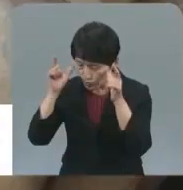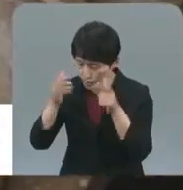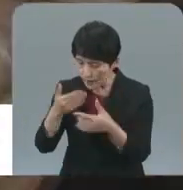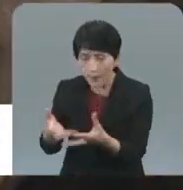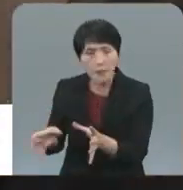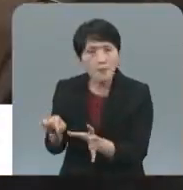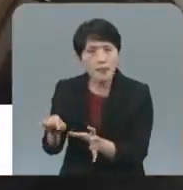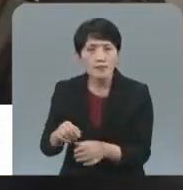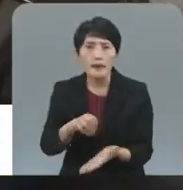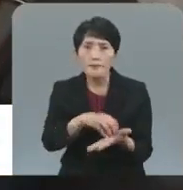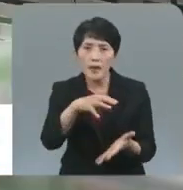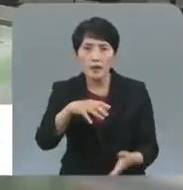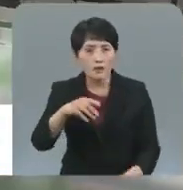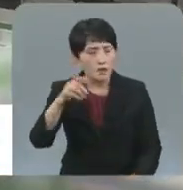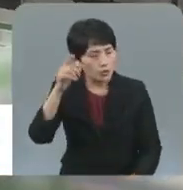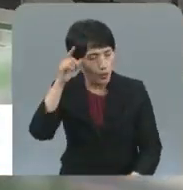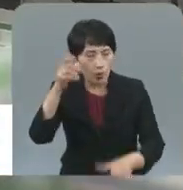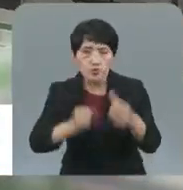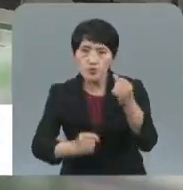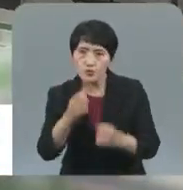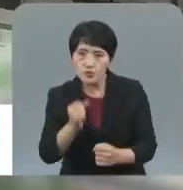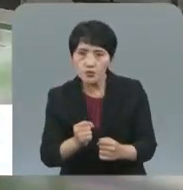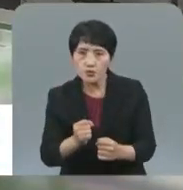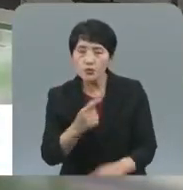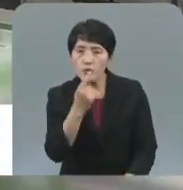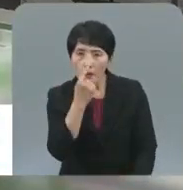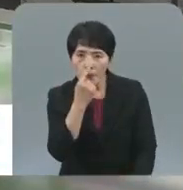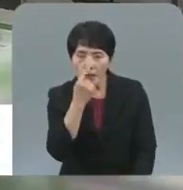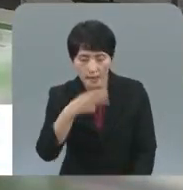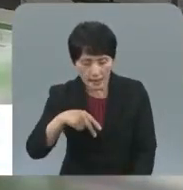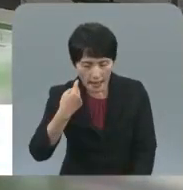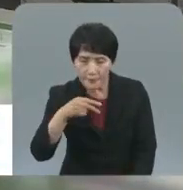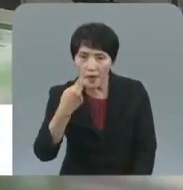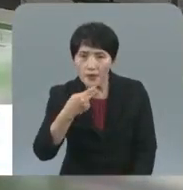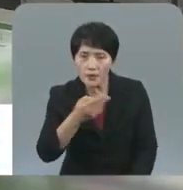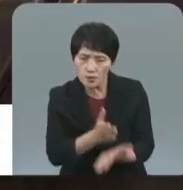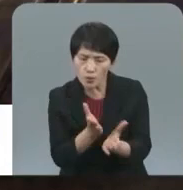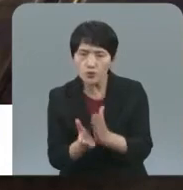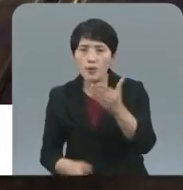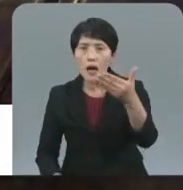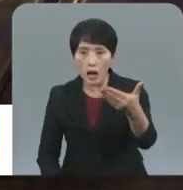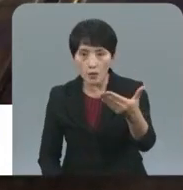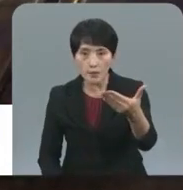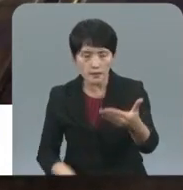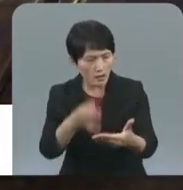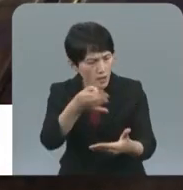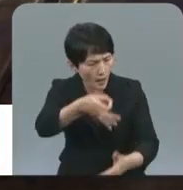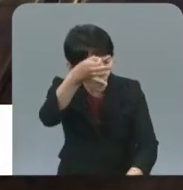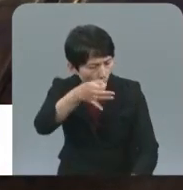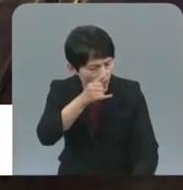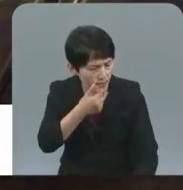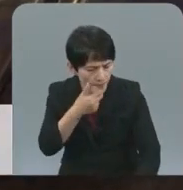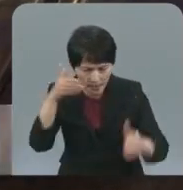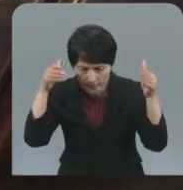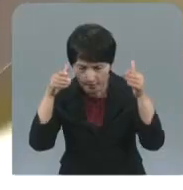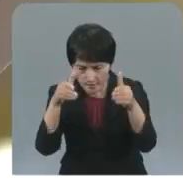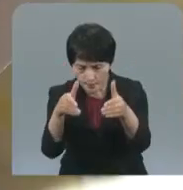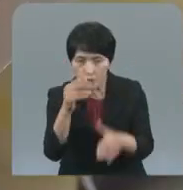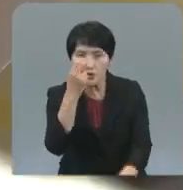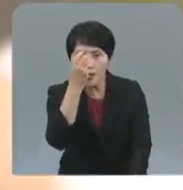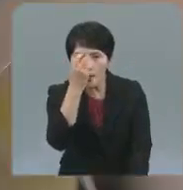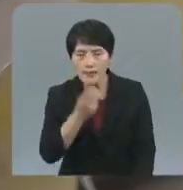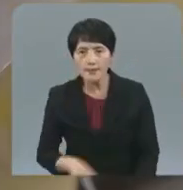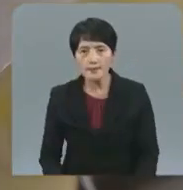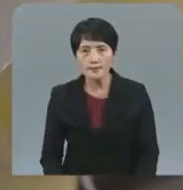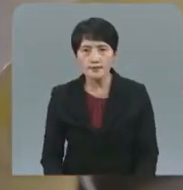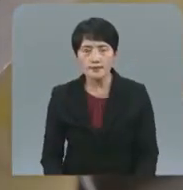小至去年11月的下旬，则下滑了 9.4%。农林畜产食品部将面包、牛奶、咖